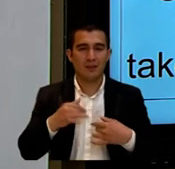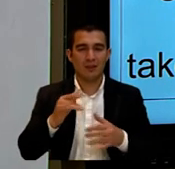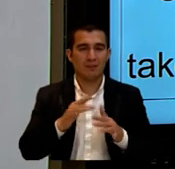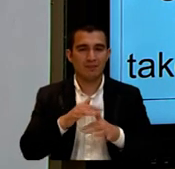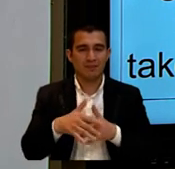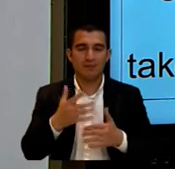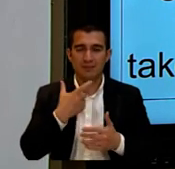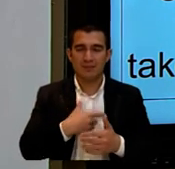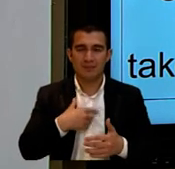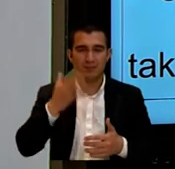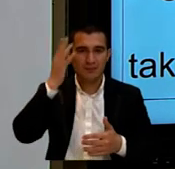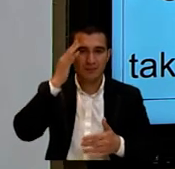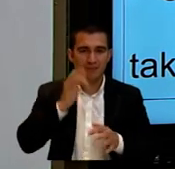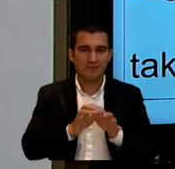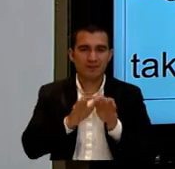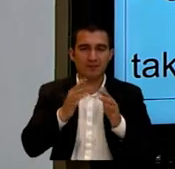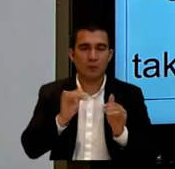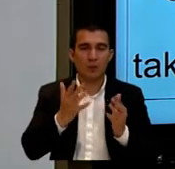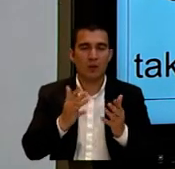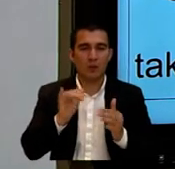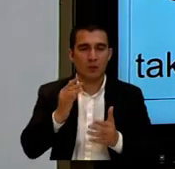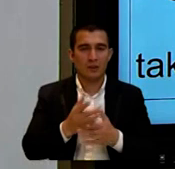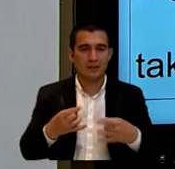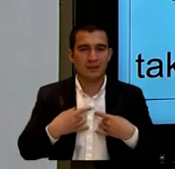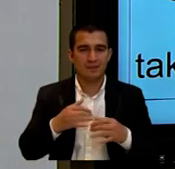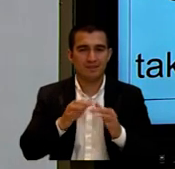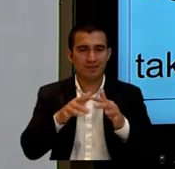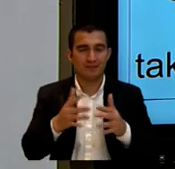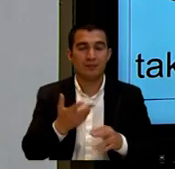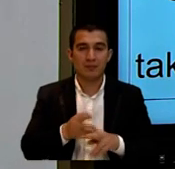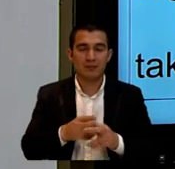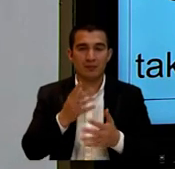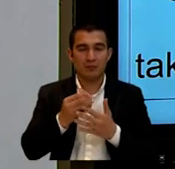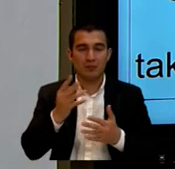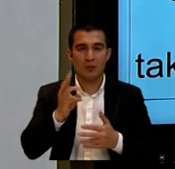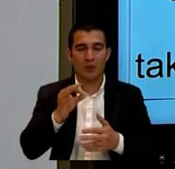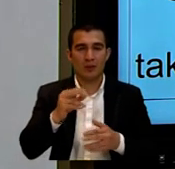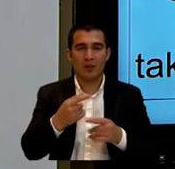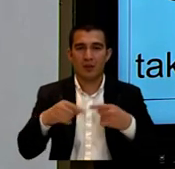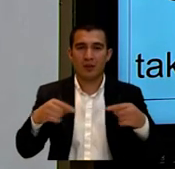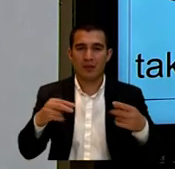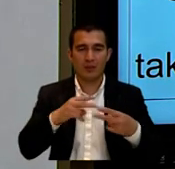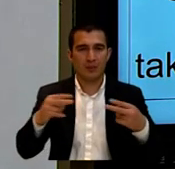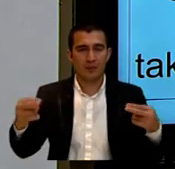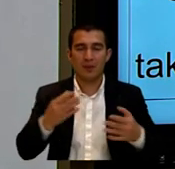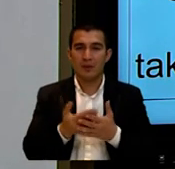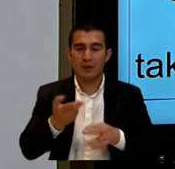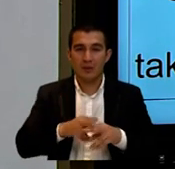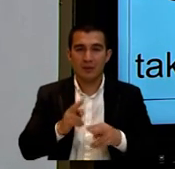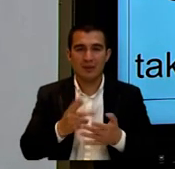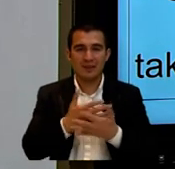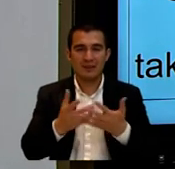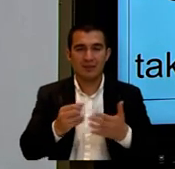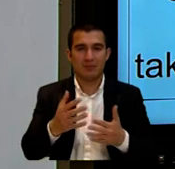тәкіменләші. Икінші сә, моддәләр әлім әшінунің жәдәләшігі өмкан біра деген,